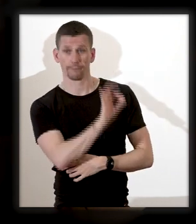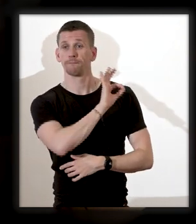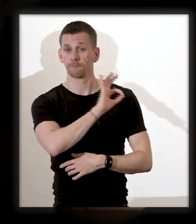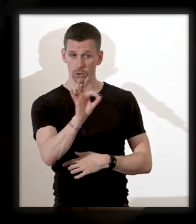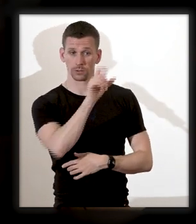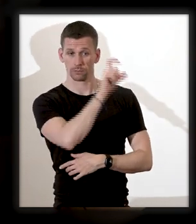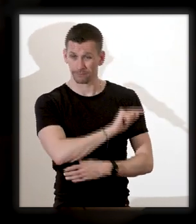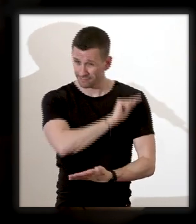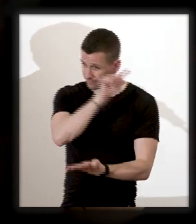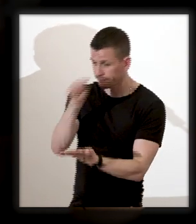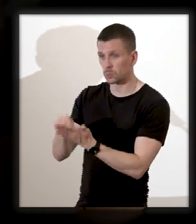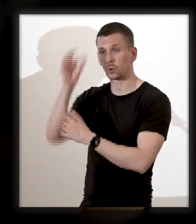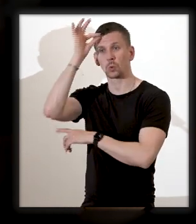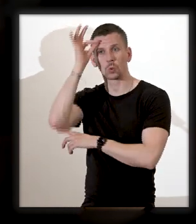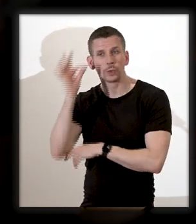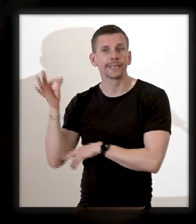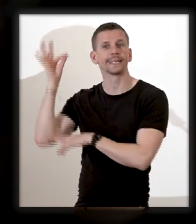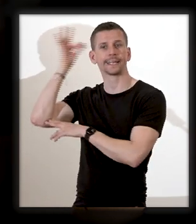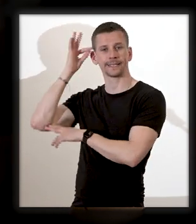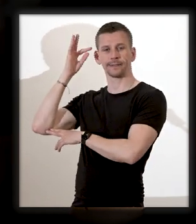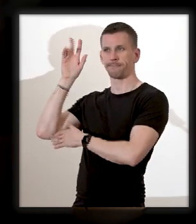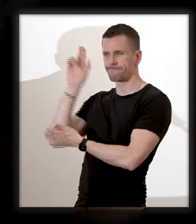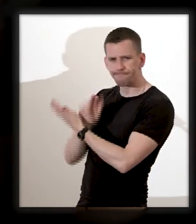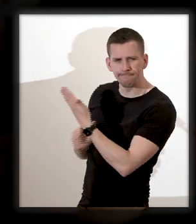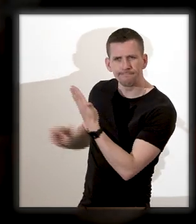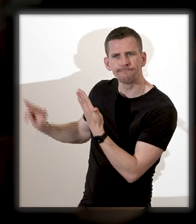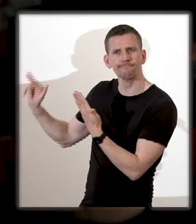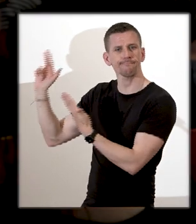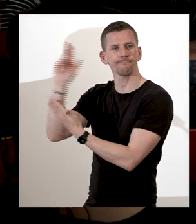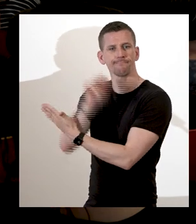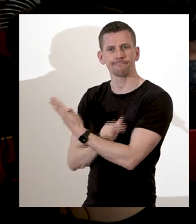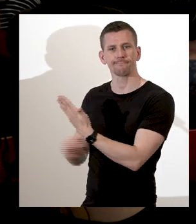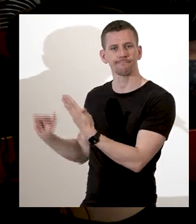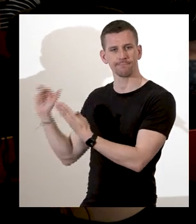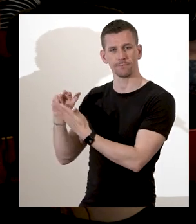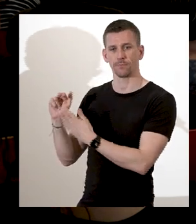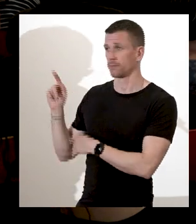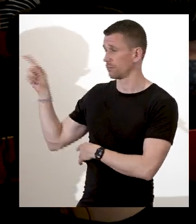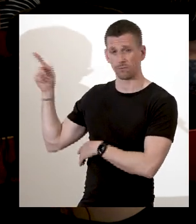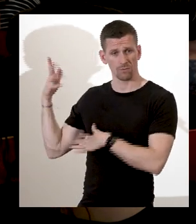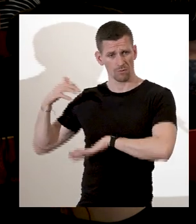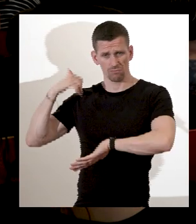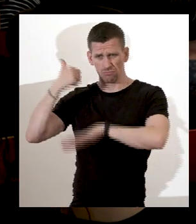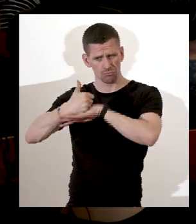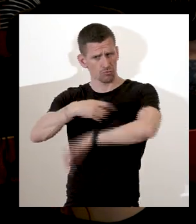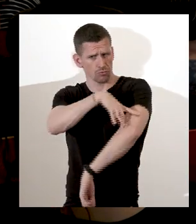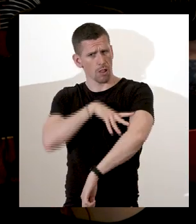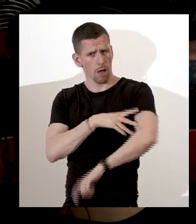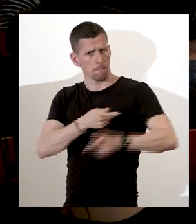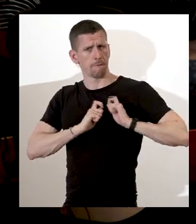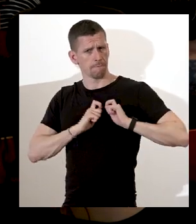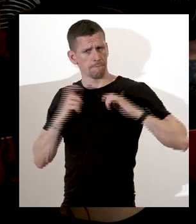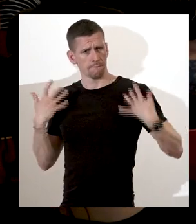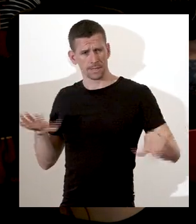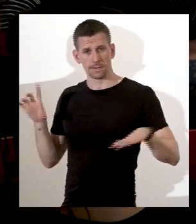Khayreddin est déjà un personnage important. Il a accédé au rang de général et se trouve à la tête de la cavalerie